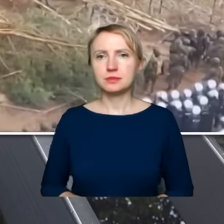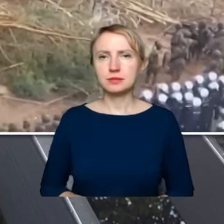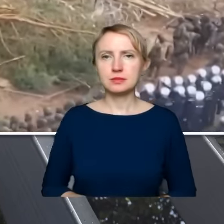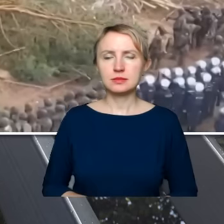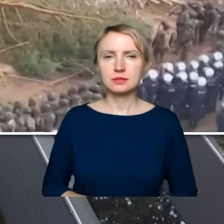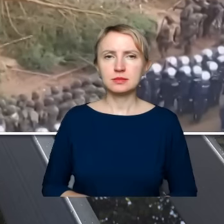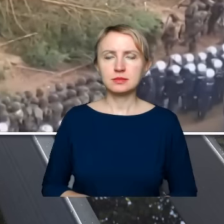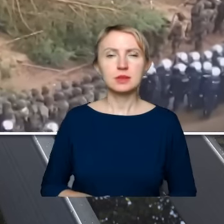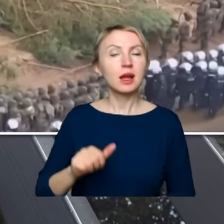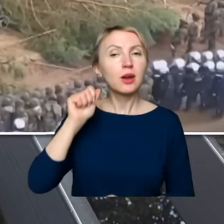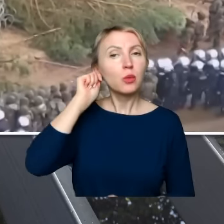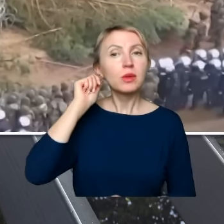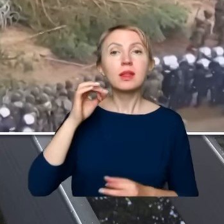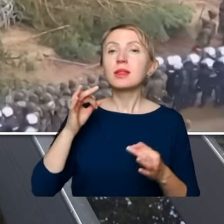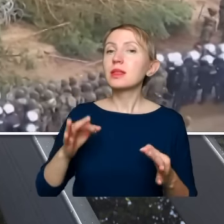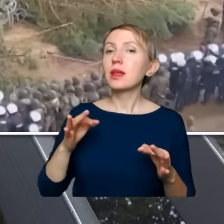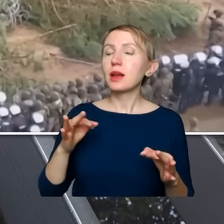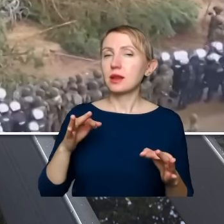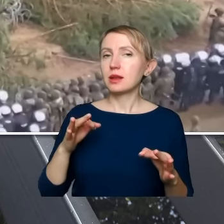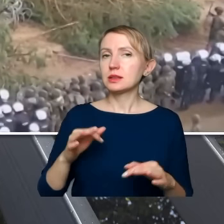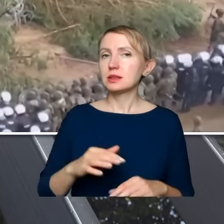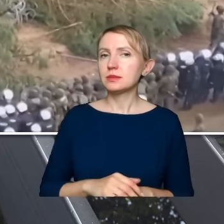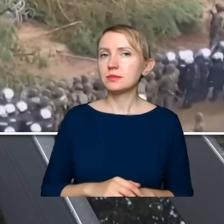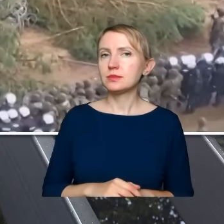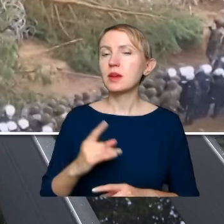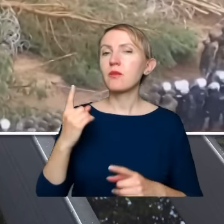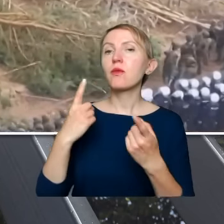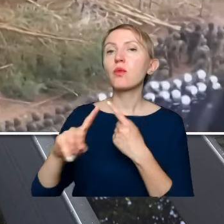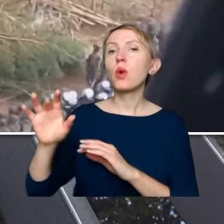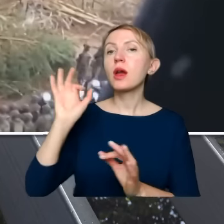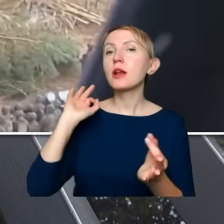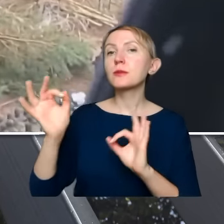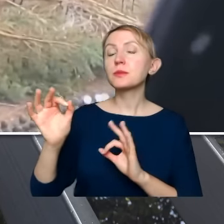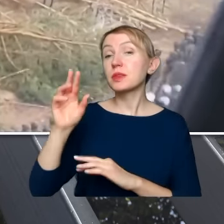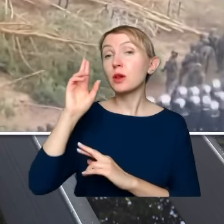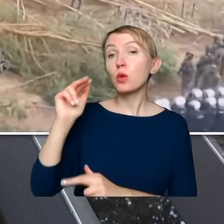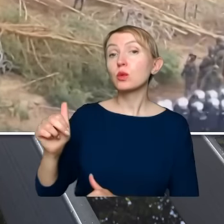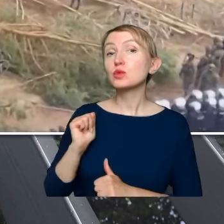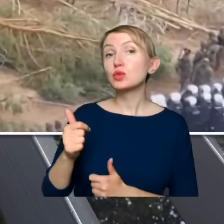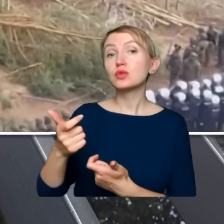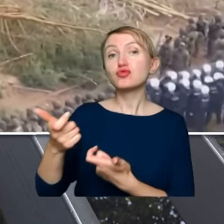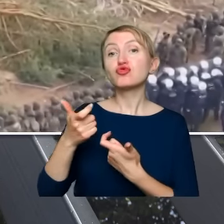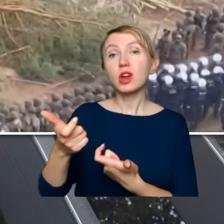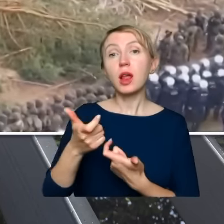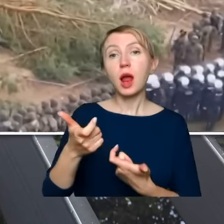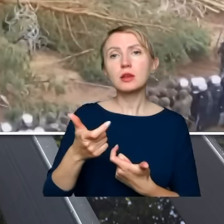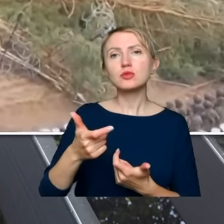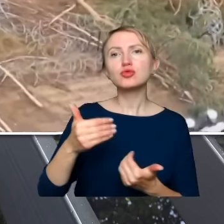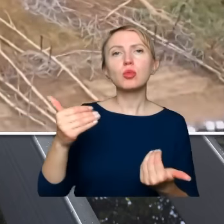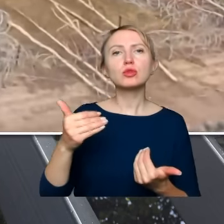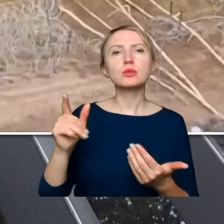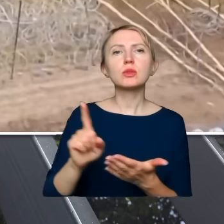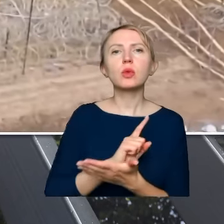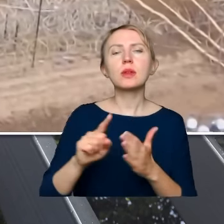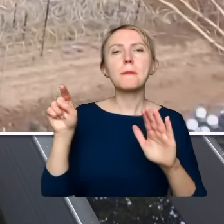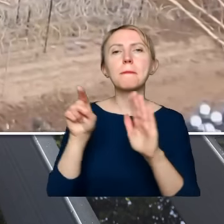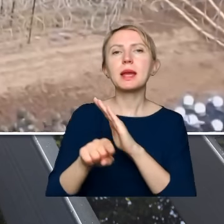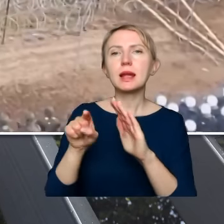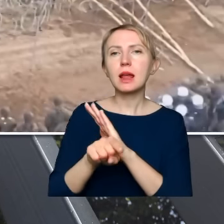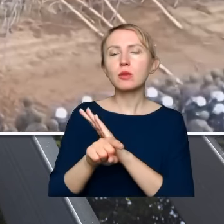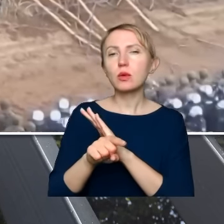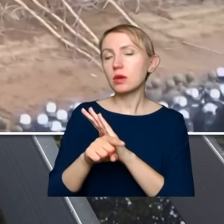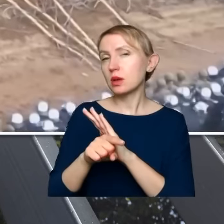Ona w tej chwili składa i wysłała takie informacje, że ci żołnierze strzelali w taki sposób, że mogło to narazić imigrantów